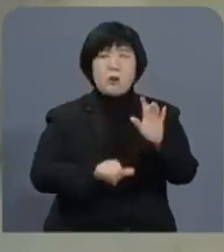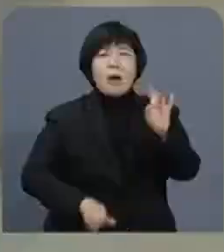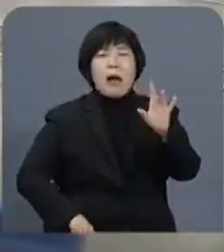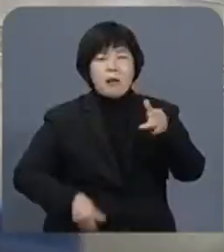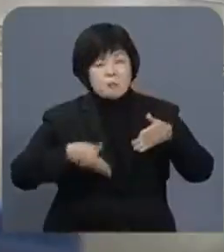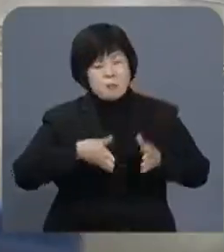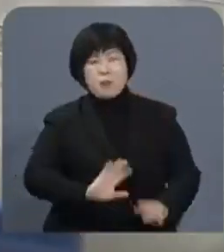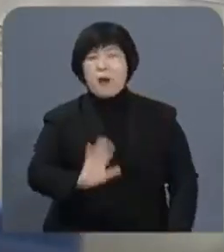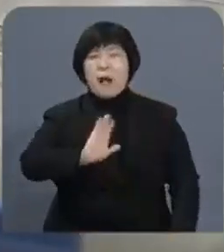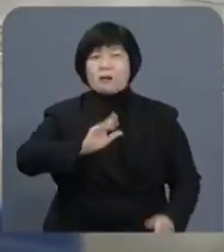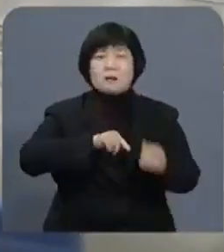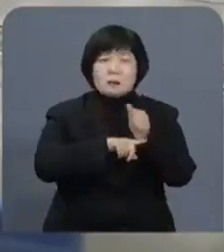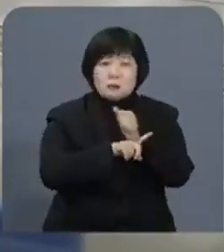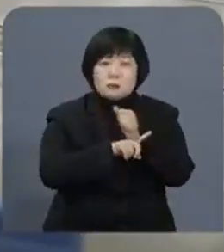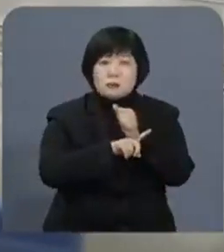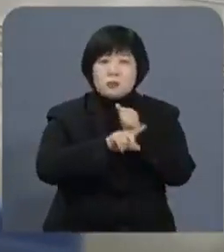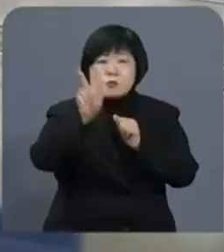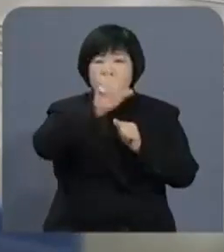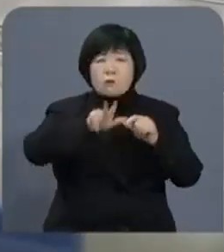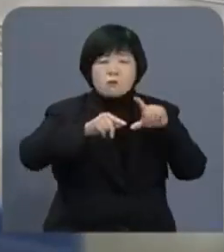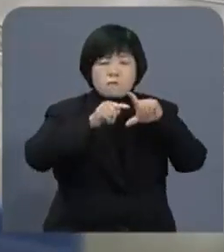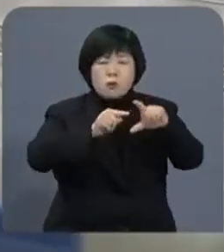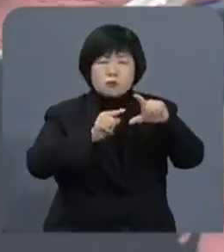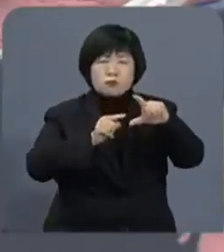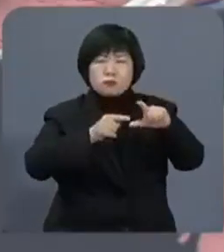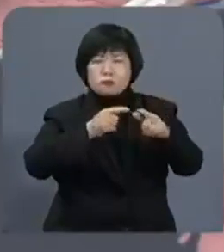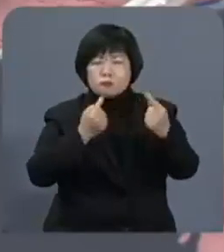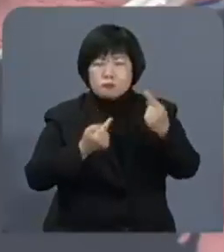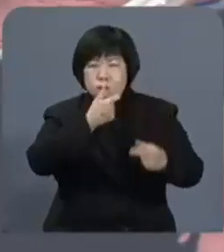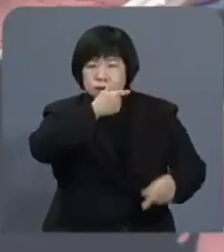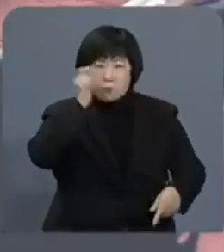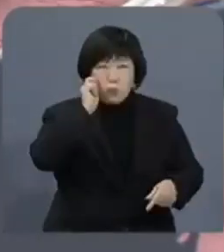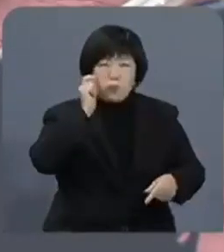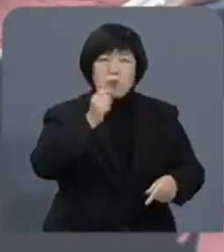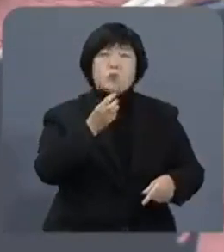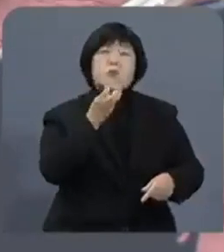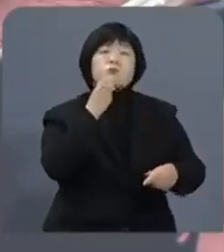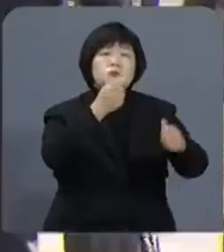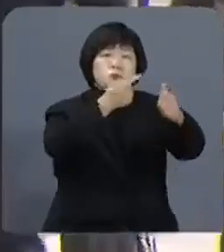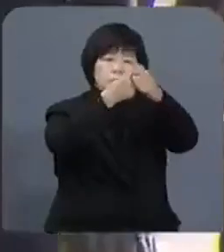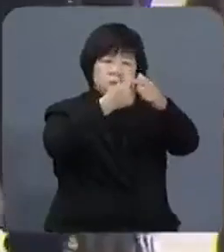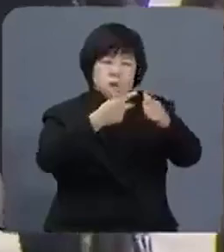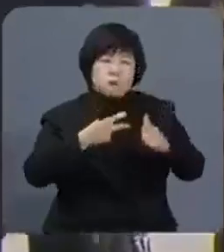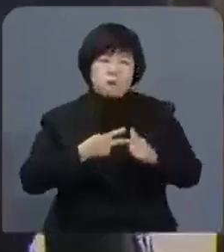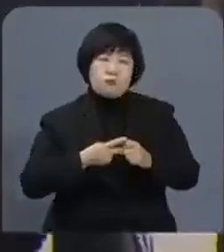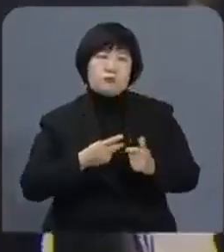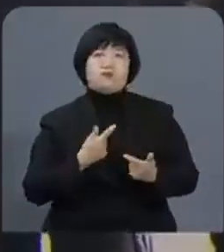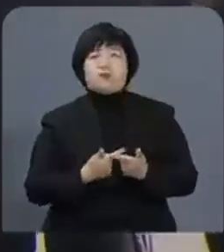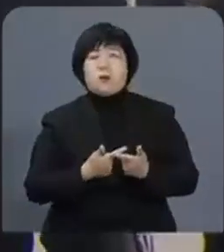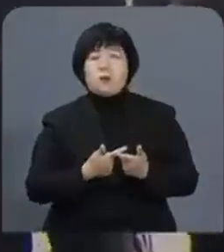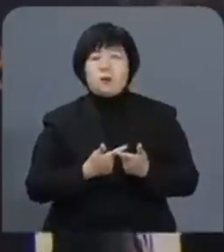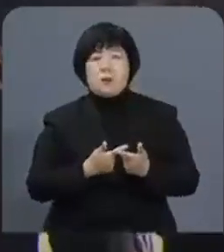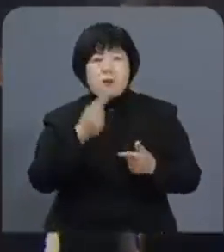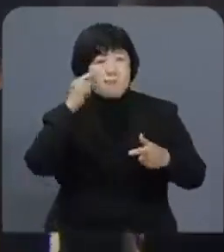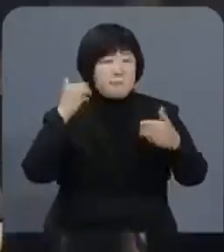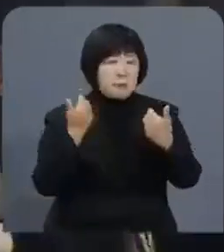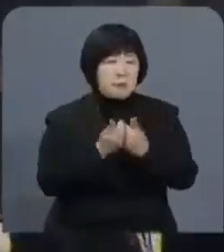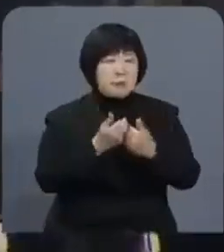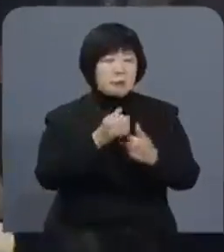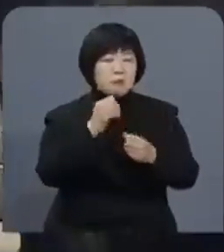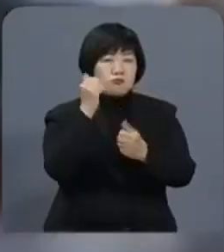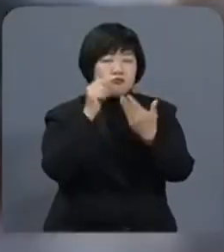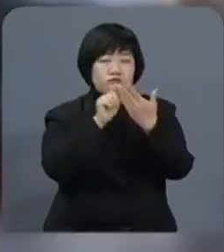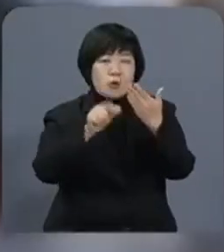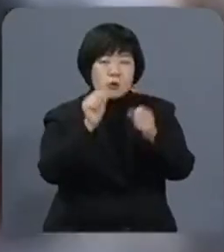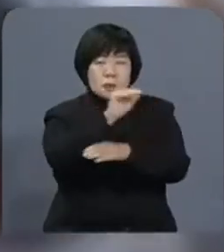의미입니다 전국 평균 에도 못 미치는 데 서울에 이어 두 번째로 났습니다 판 대로 지난 9월 기준 65세